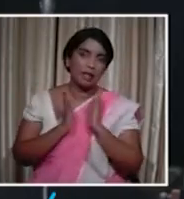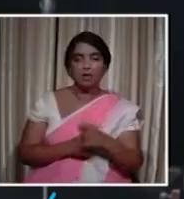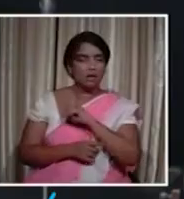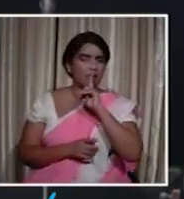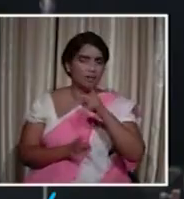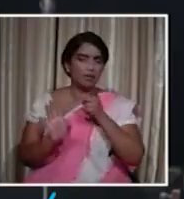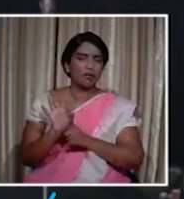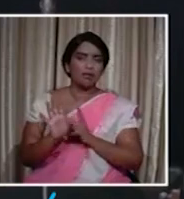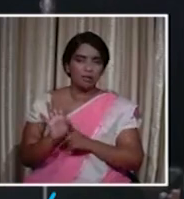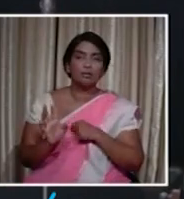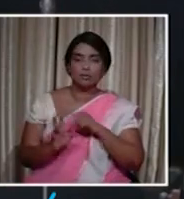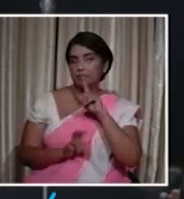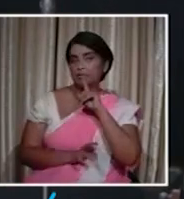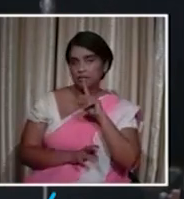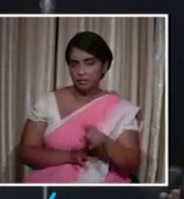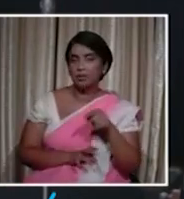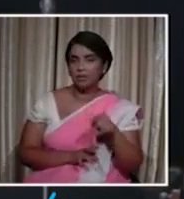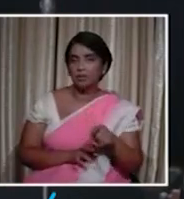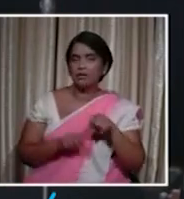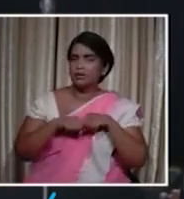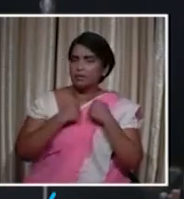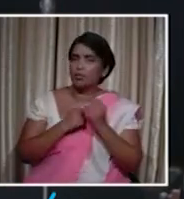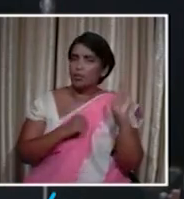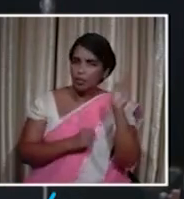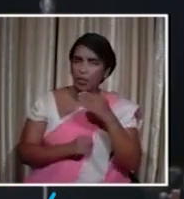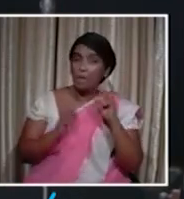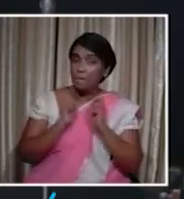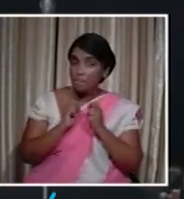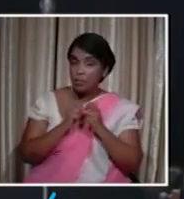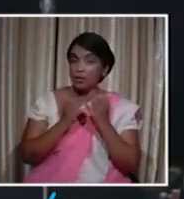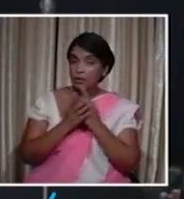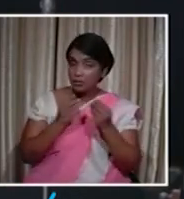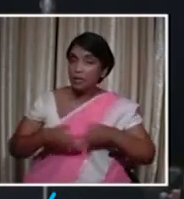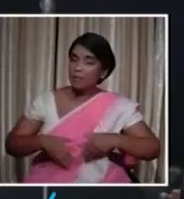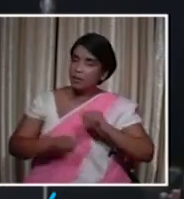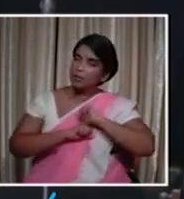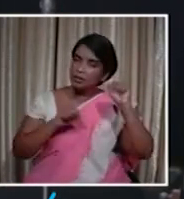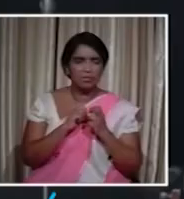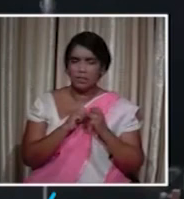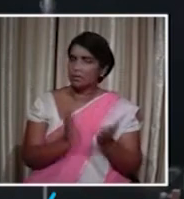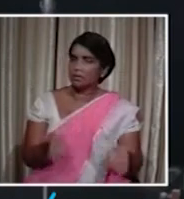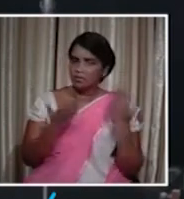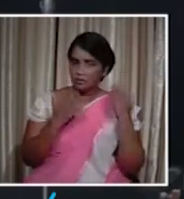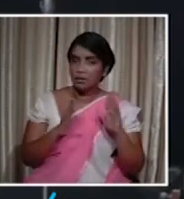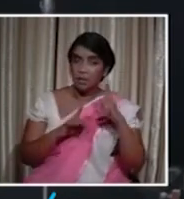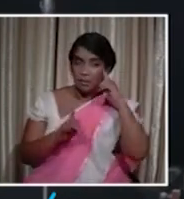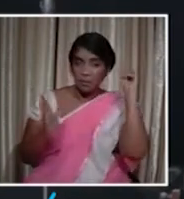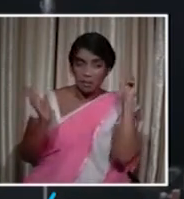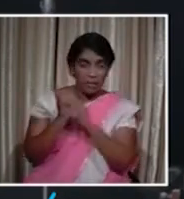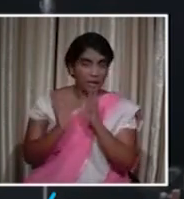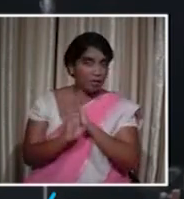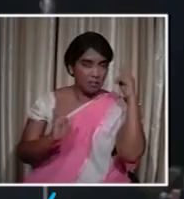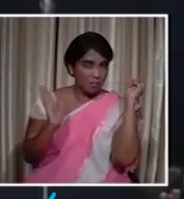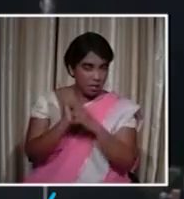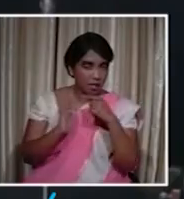ගන්න කියලා එකක් කියන්න කැමති මේ සංගම් හැම එක ප්‍රශ්න විසඳන්න පාරේ යන්න ප්‍රකාඩ් අල්ලන්න ඒක ප්‍රශ්නයක් නැහැ බ්ලැක් අවුට් කරන්න එපා බ්ලැක්